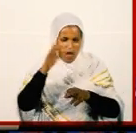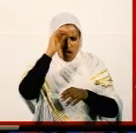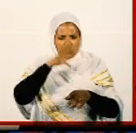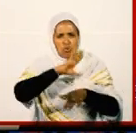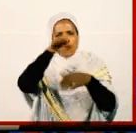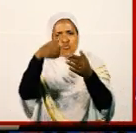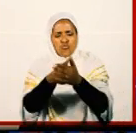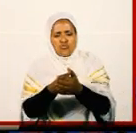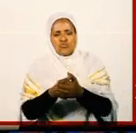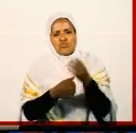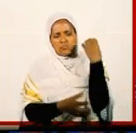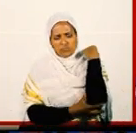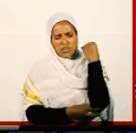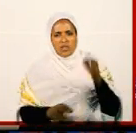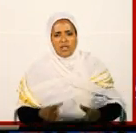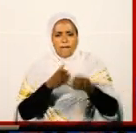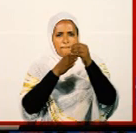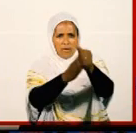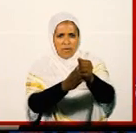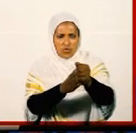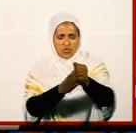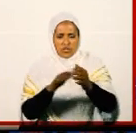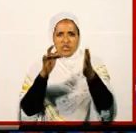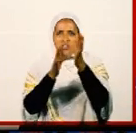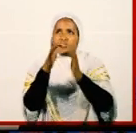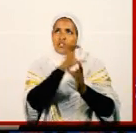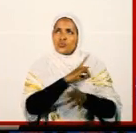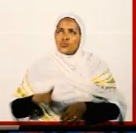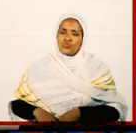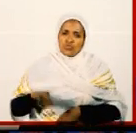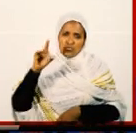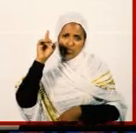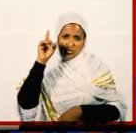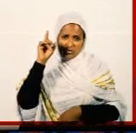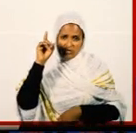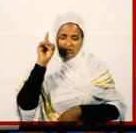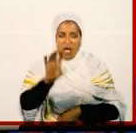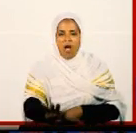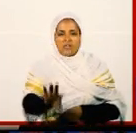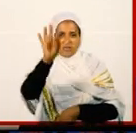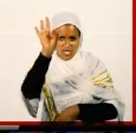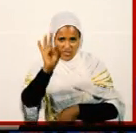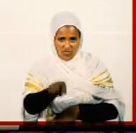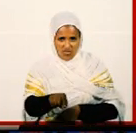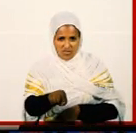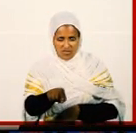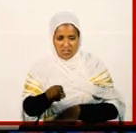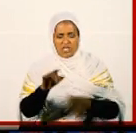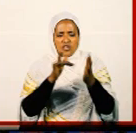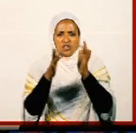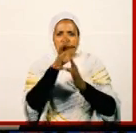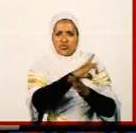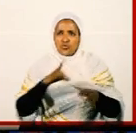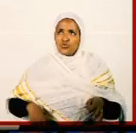ክርስቶስን አስገኘች። በኢየሱስ ክርስቶስ መስቀል ተተከለ። በዚያ መስቀልም ሽፍታው ወደ ገነት